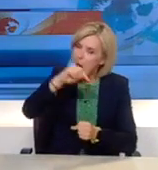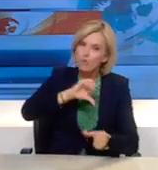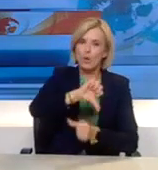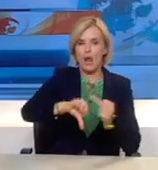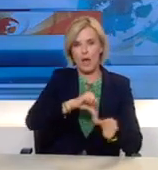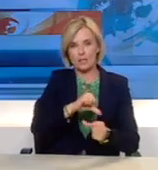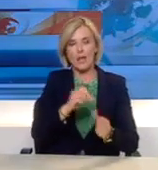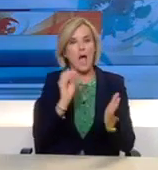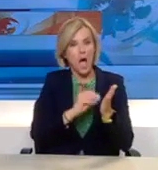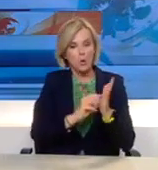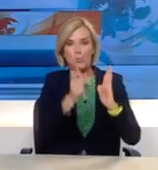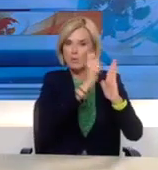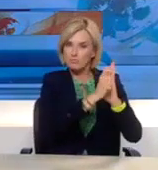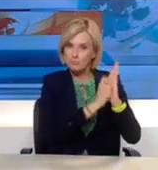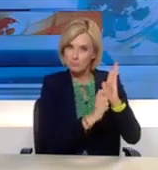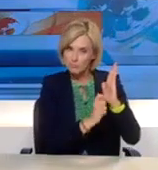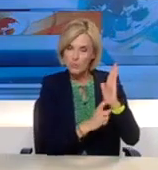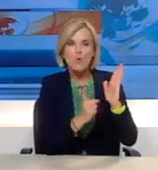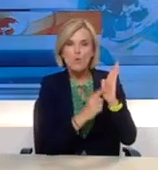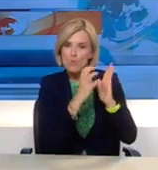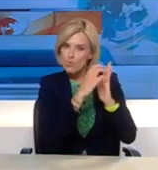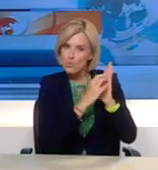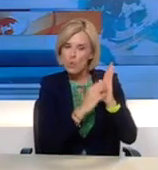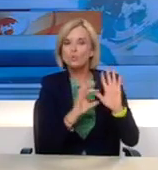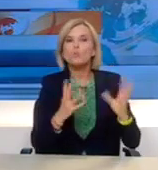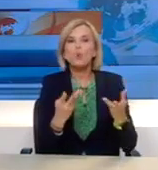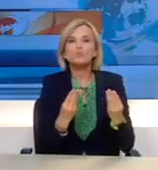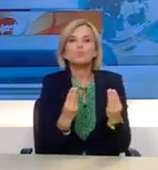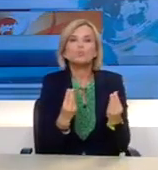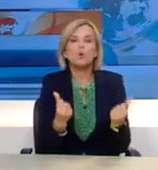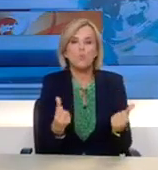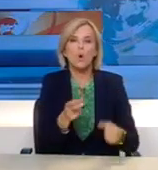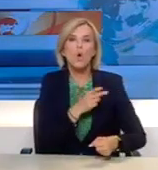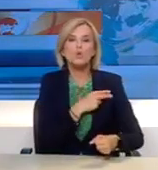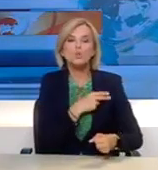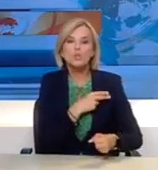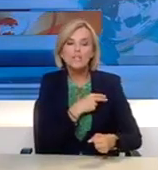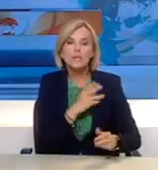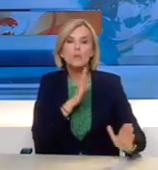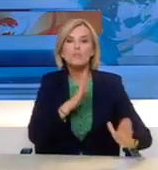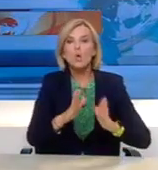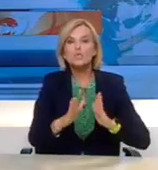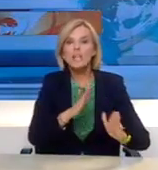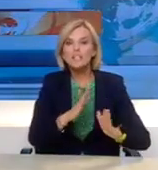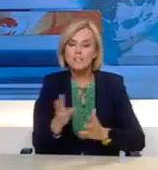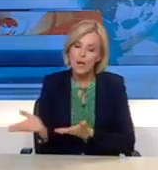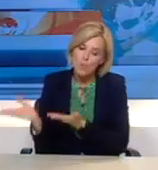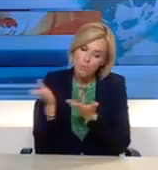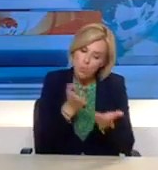σχετική εγκύκλιο αναλύεται λεπτομερώς ο τρόπος λειτουργίας των παραπάνω δομών, προκειμένου να διασφαλίζεται η υγεία των φιλοξενουμένων σε